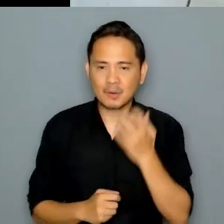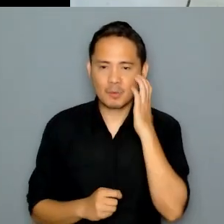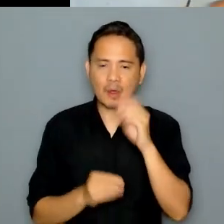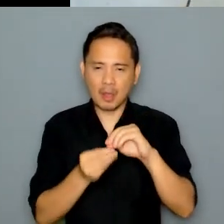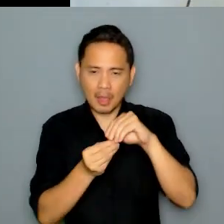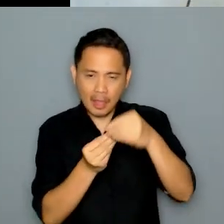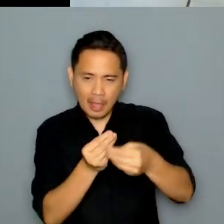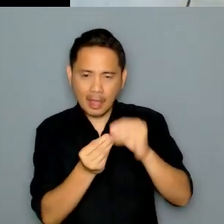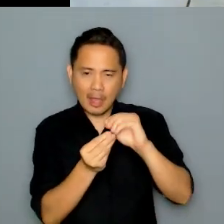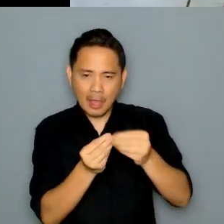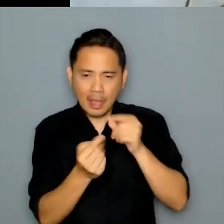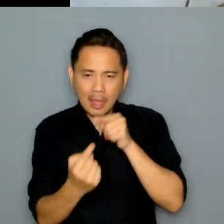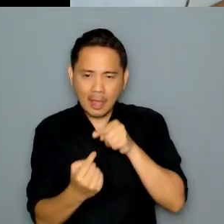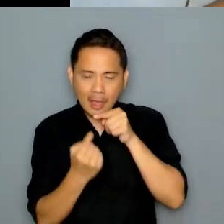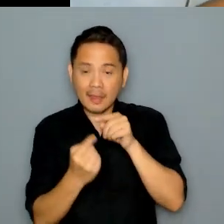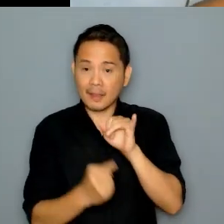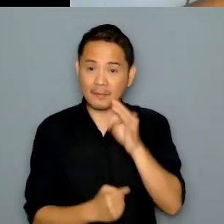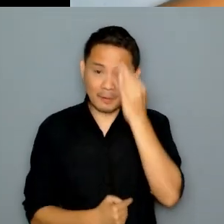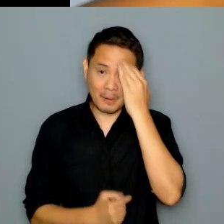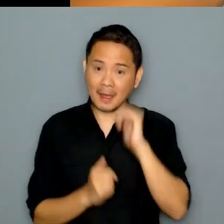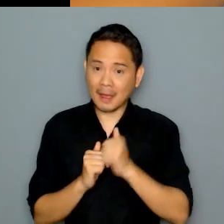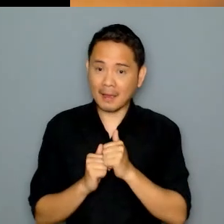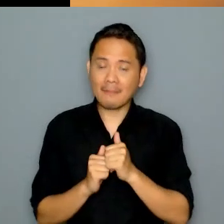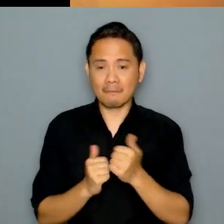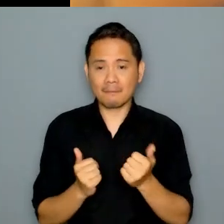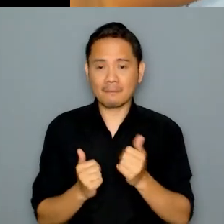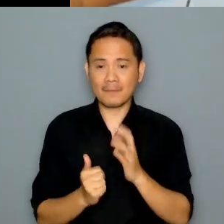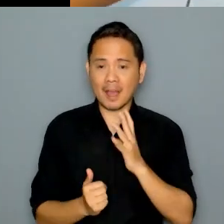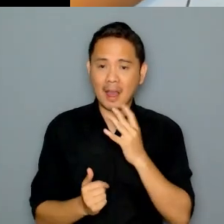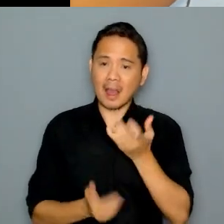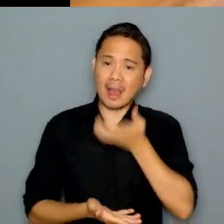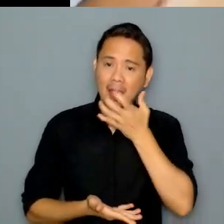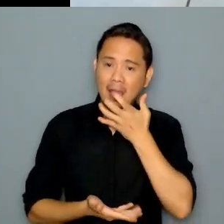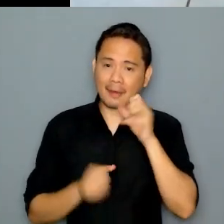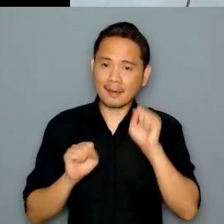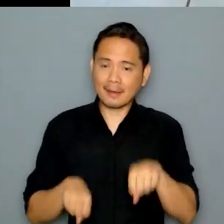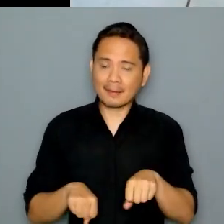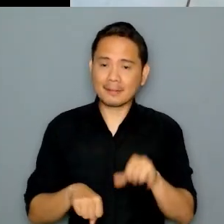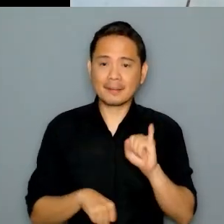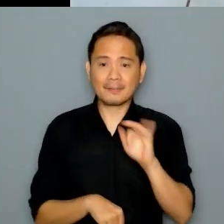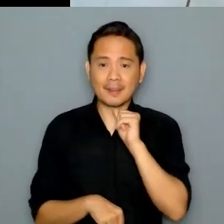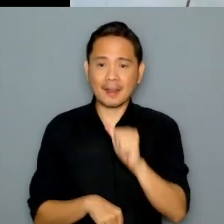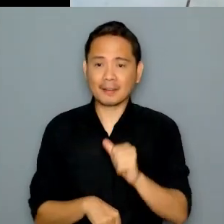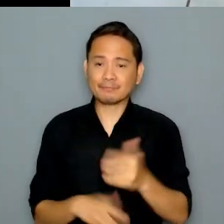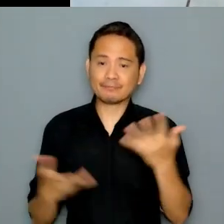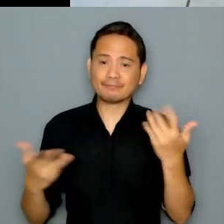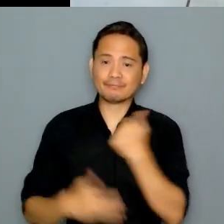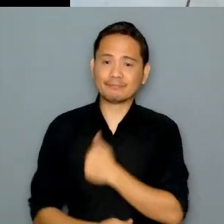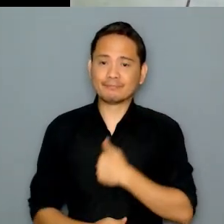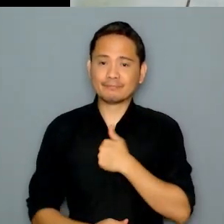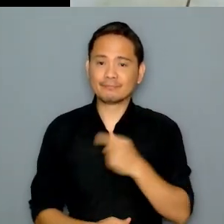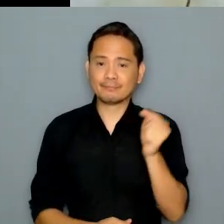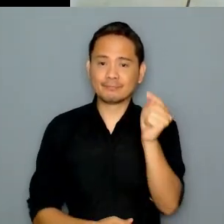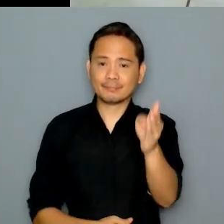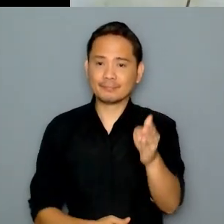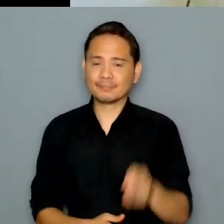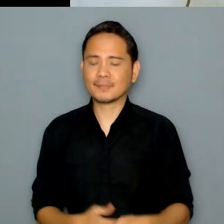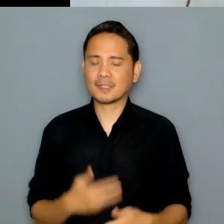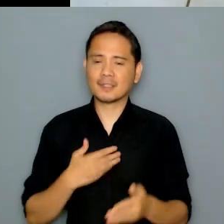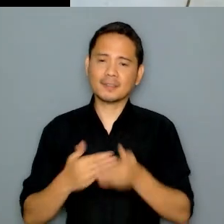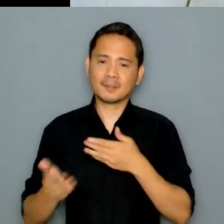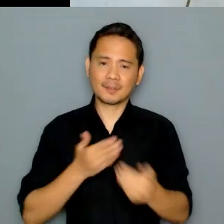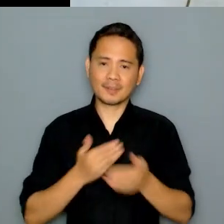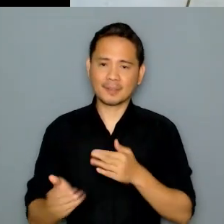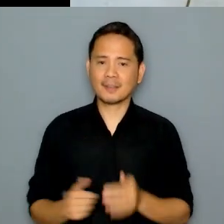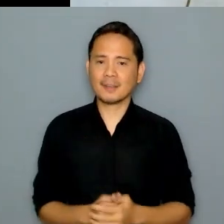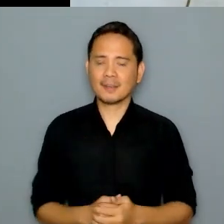di ba? Kung marunong ka magbalat, di makakarami ka ng kain. Kung hindi, di pasensyahan na lang. Anyway, so